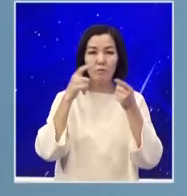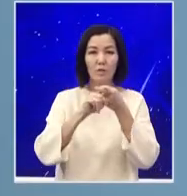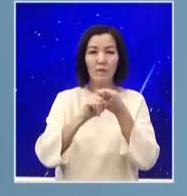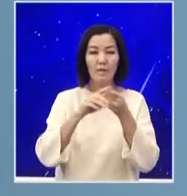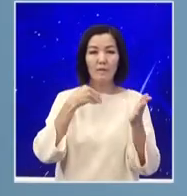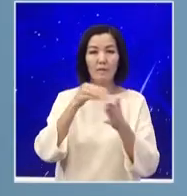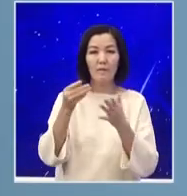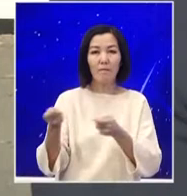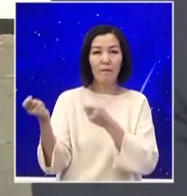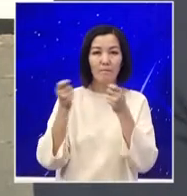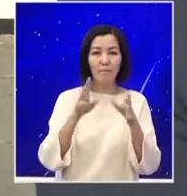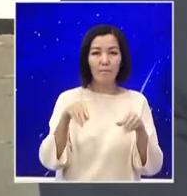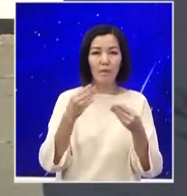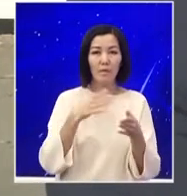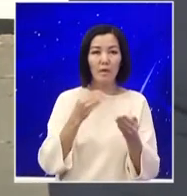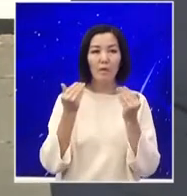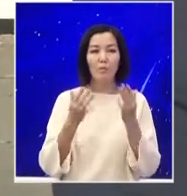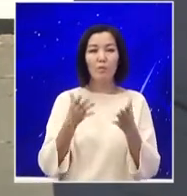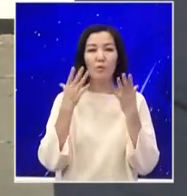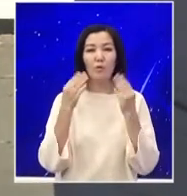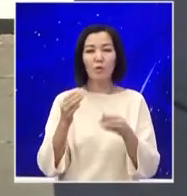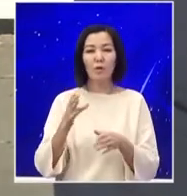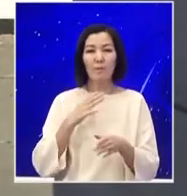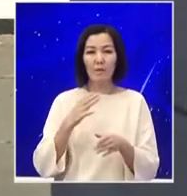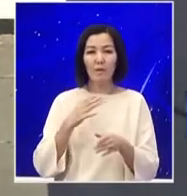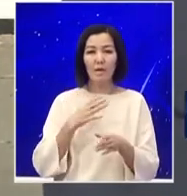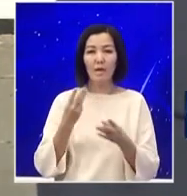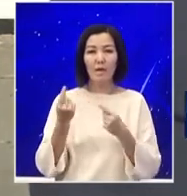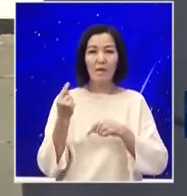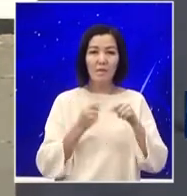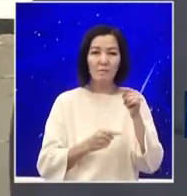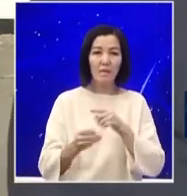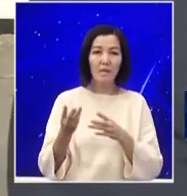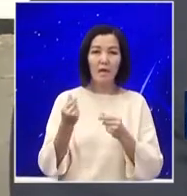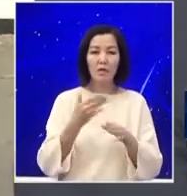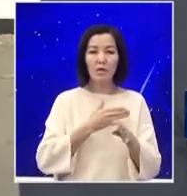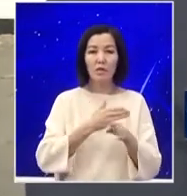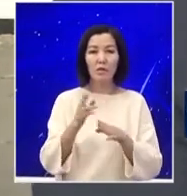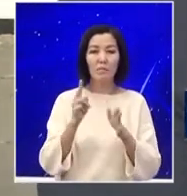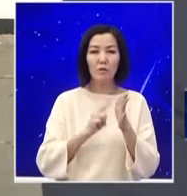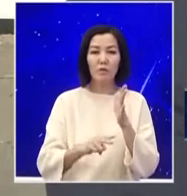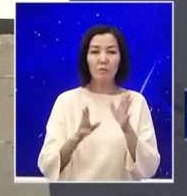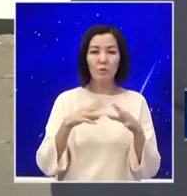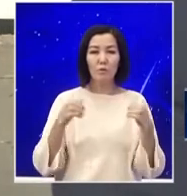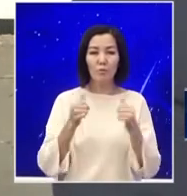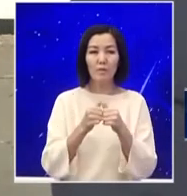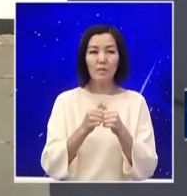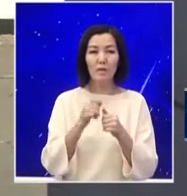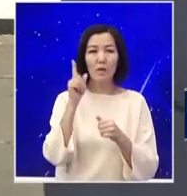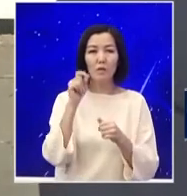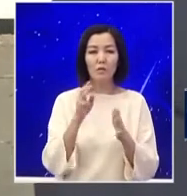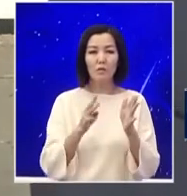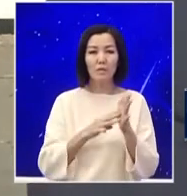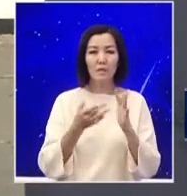сатып алып берген. Қазіргі таңда меценаттар тарапынан қаржы бөлініп, 70 отбасыны, оның ішінде 108